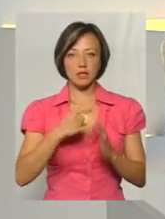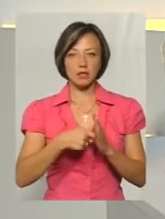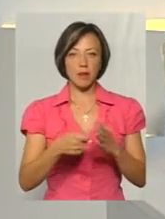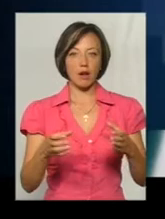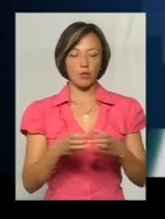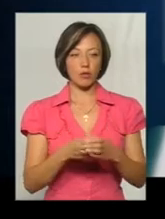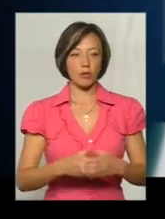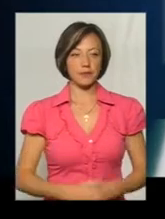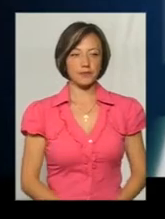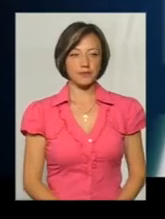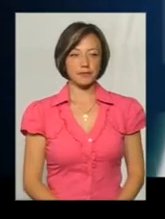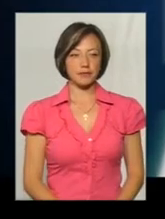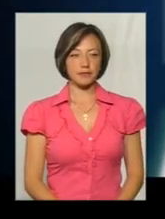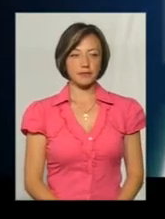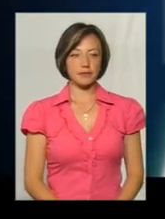група.